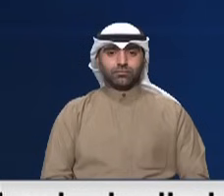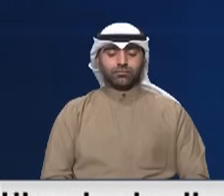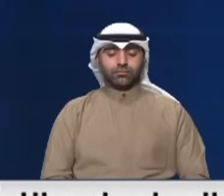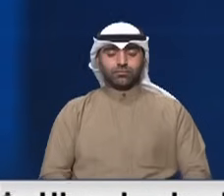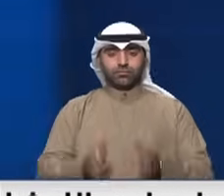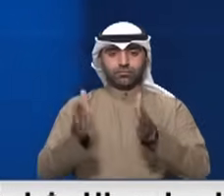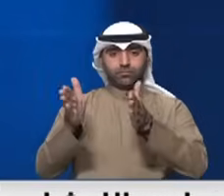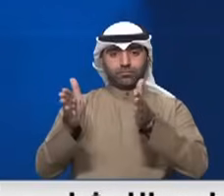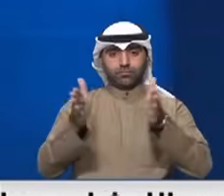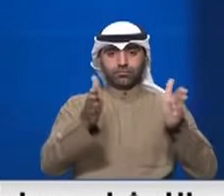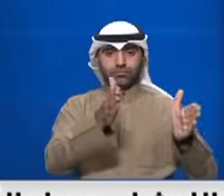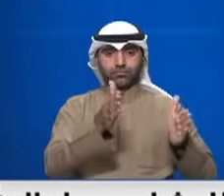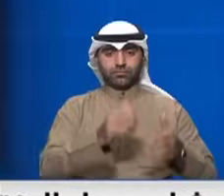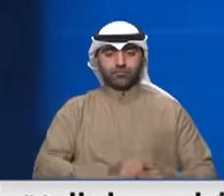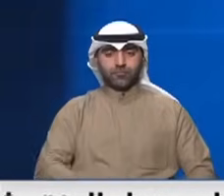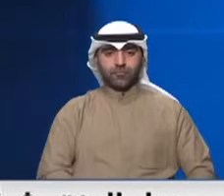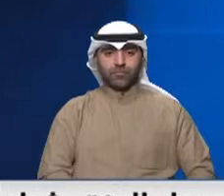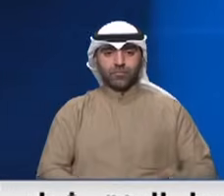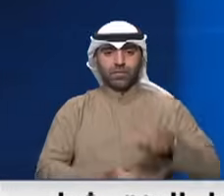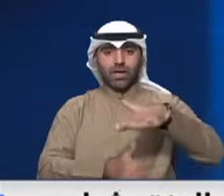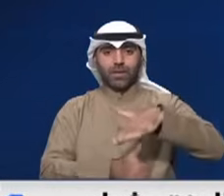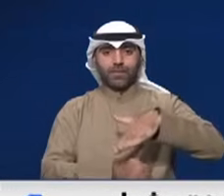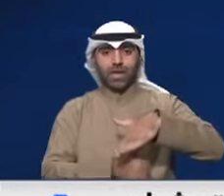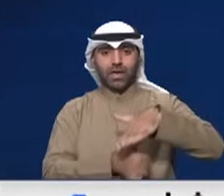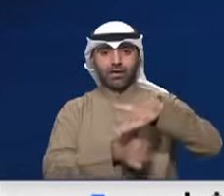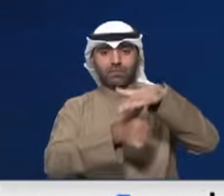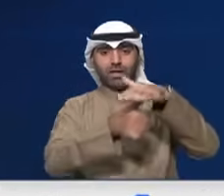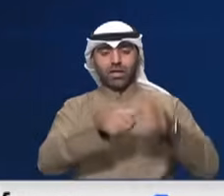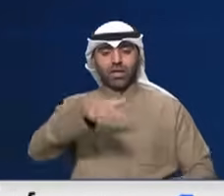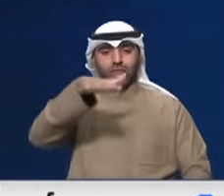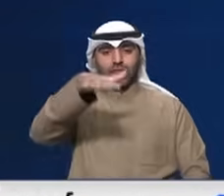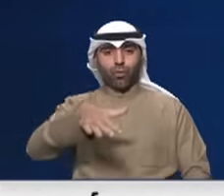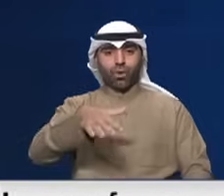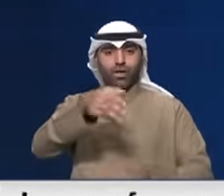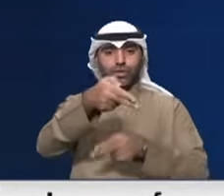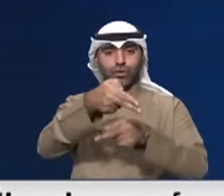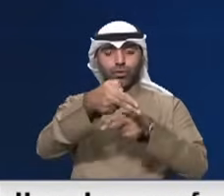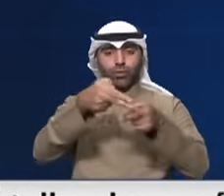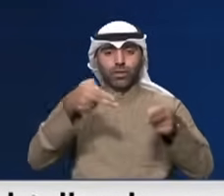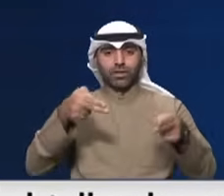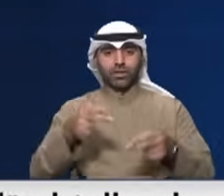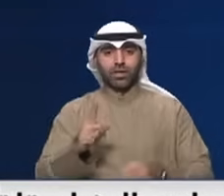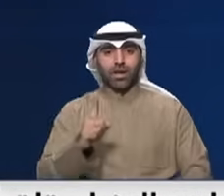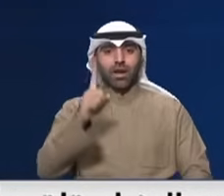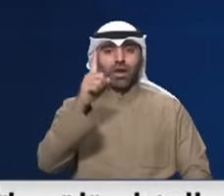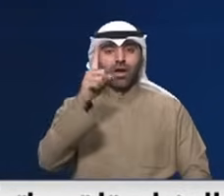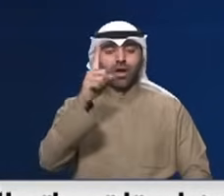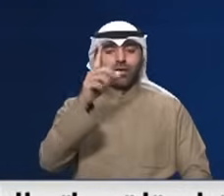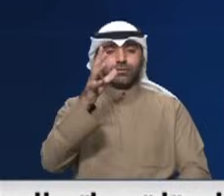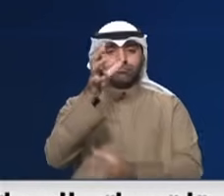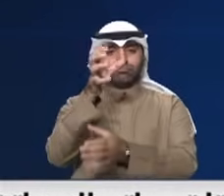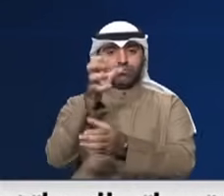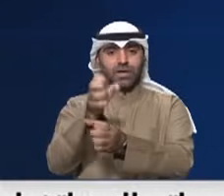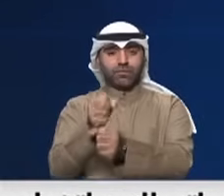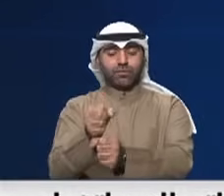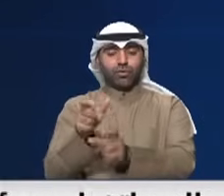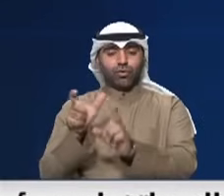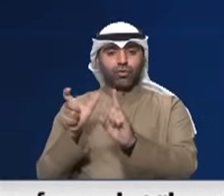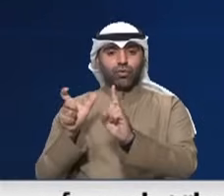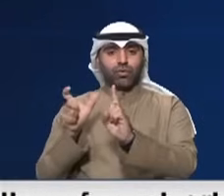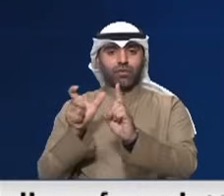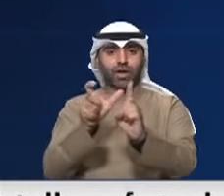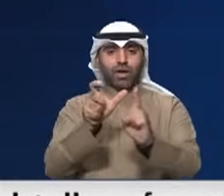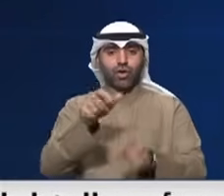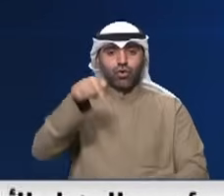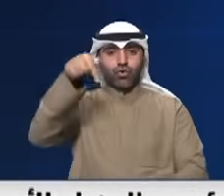استقبل حضره صاحب السمو امير البلاد الشيخ مشعل الاحمد الجابر الصباح حفظه الله ورعاه في المطار الاميري مساء اليوم